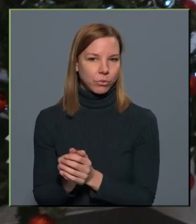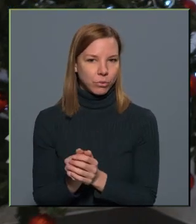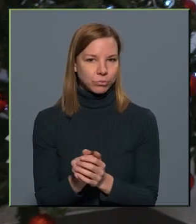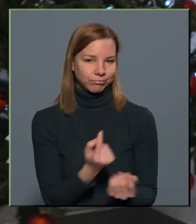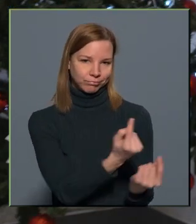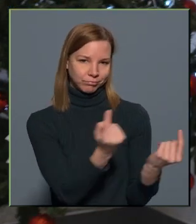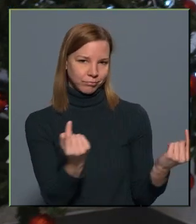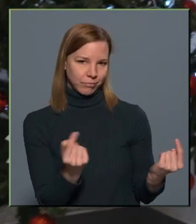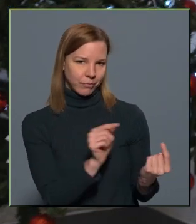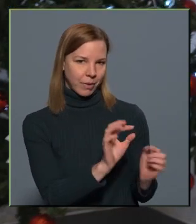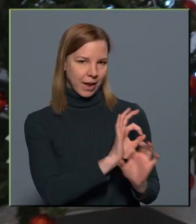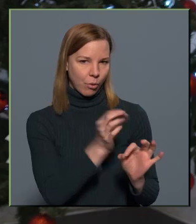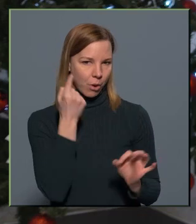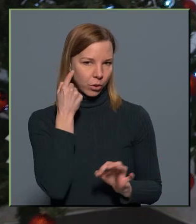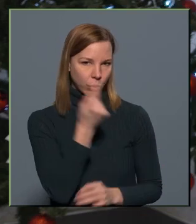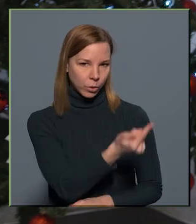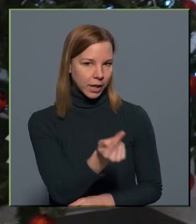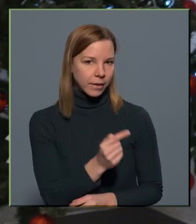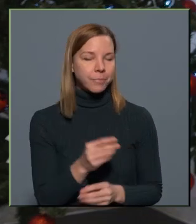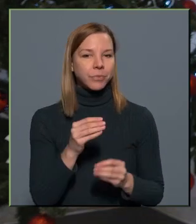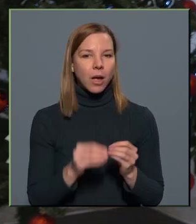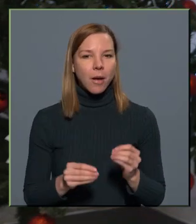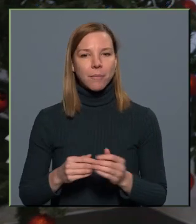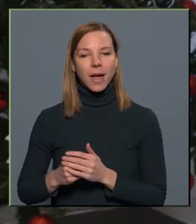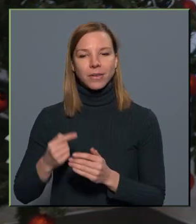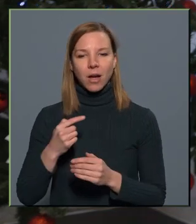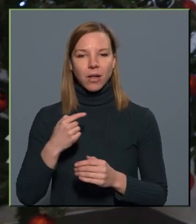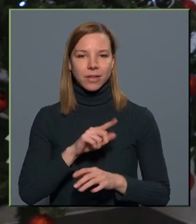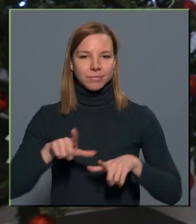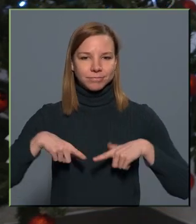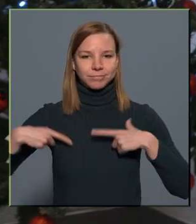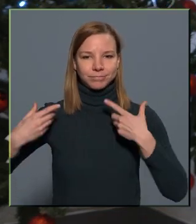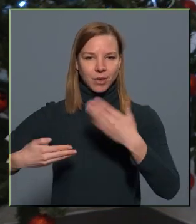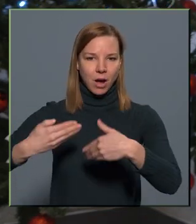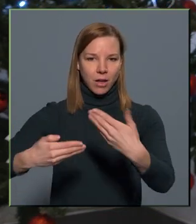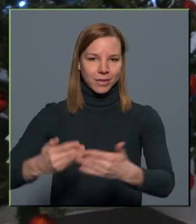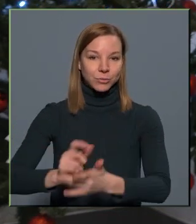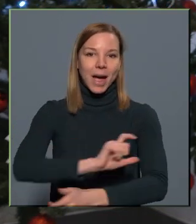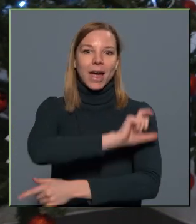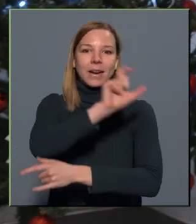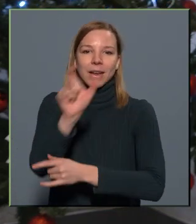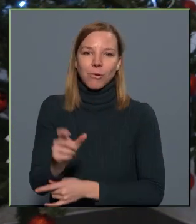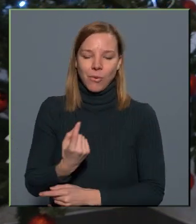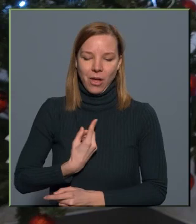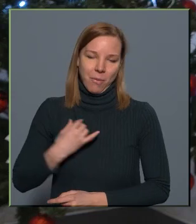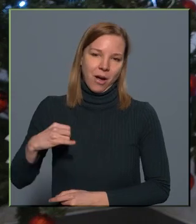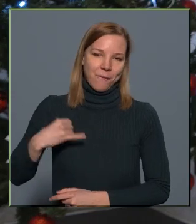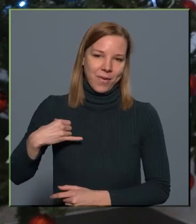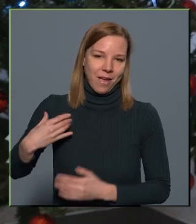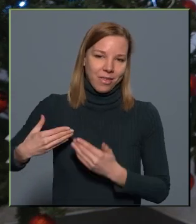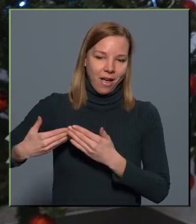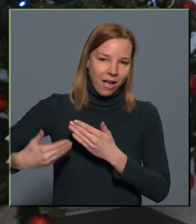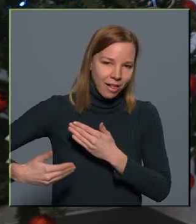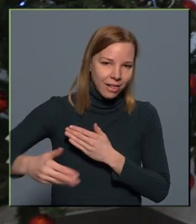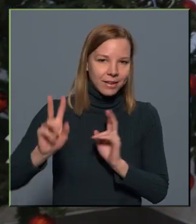sokkal jobban tudják, hiszen ahogy előre haladunk, és egyre régebb óta vagyunk fiatalok, úgy egyre